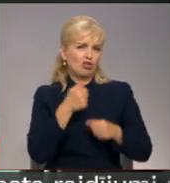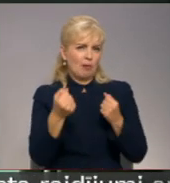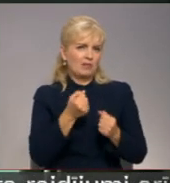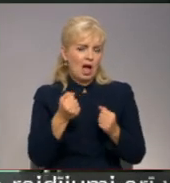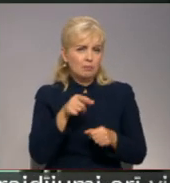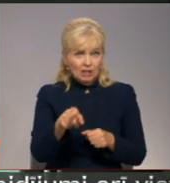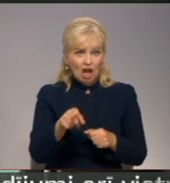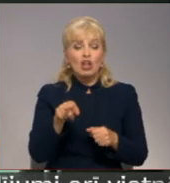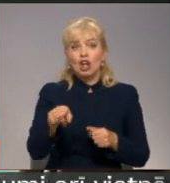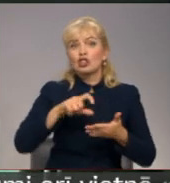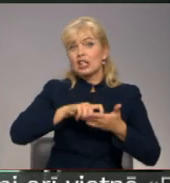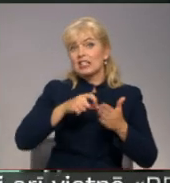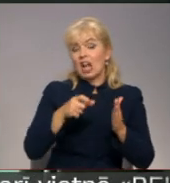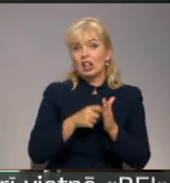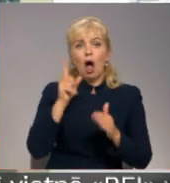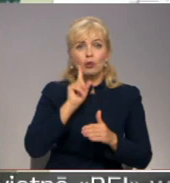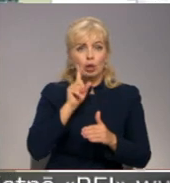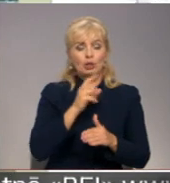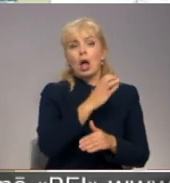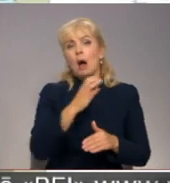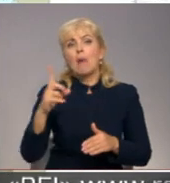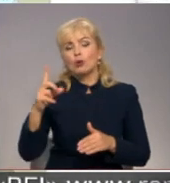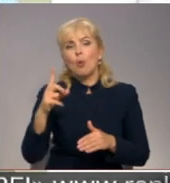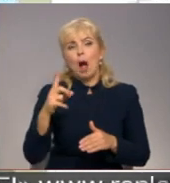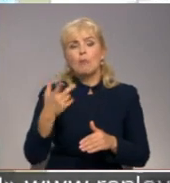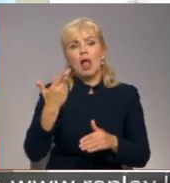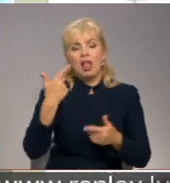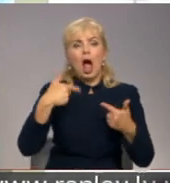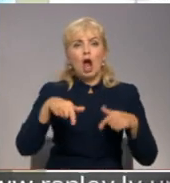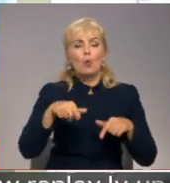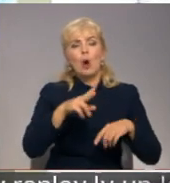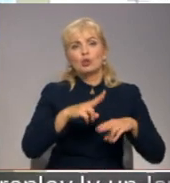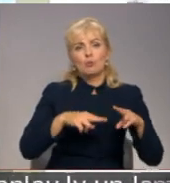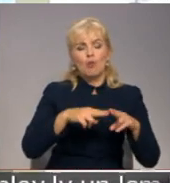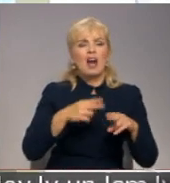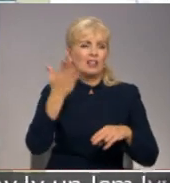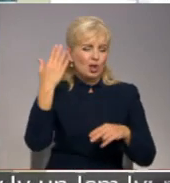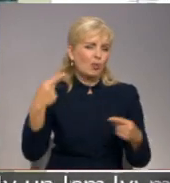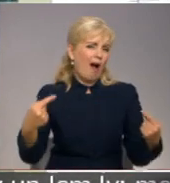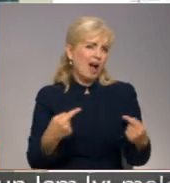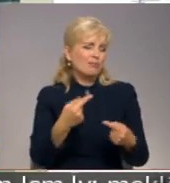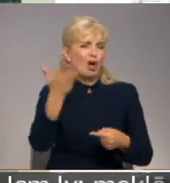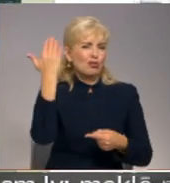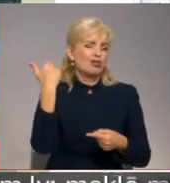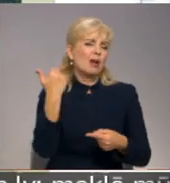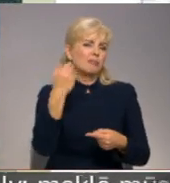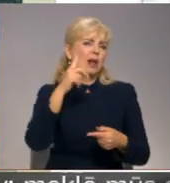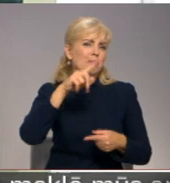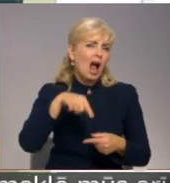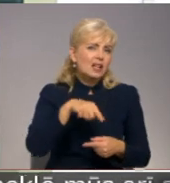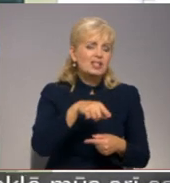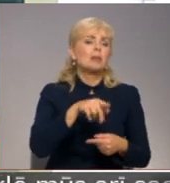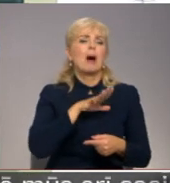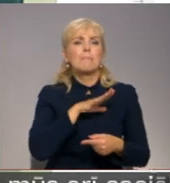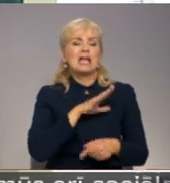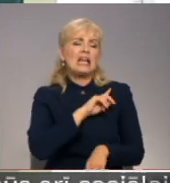darbiniekiem. Šis te izolators viņš ir būvēts padomju laikos un, protams, kad atbilstoši tā laika prasībām, tendencēm un